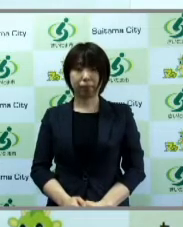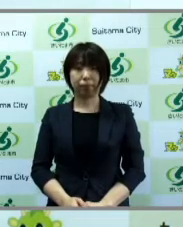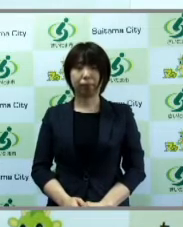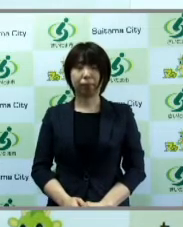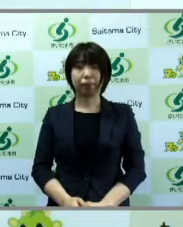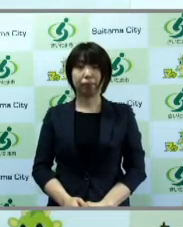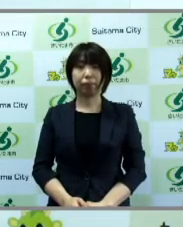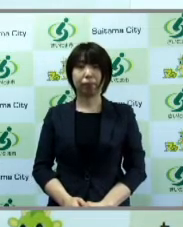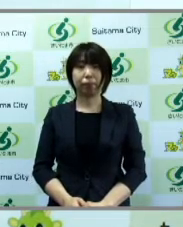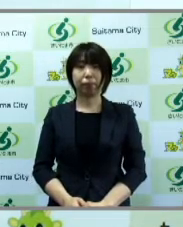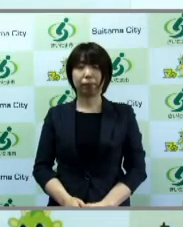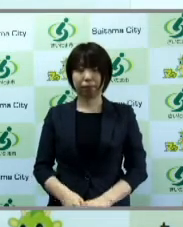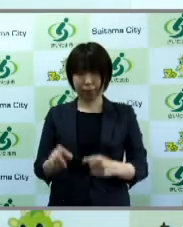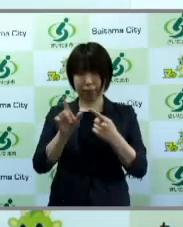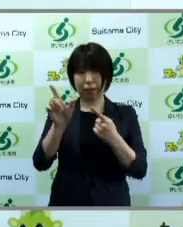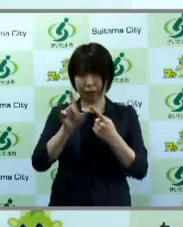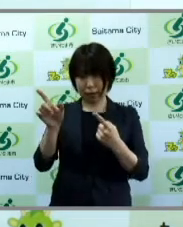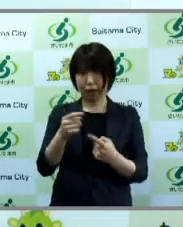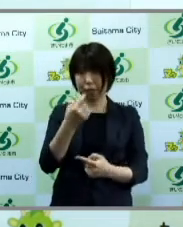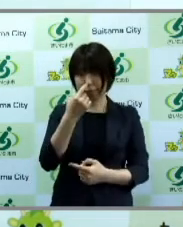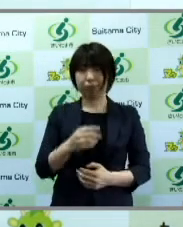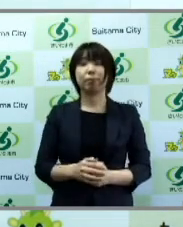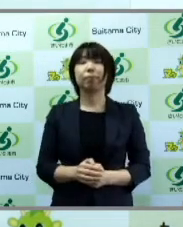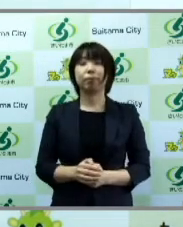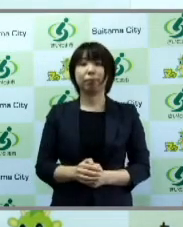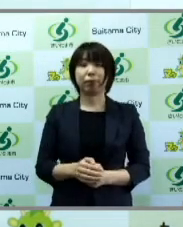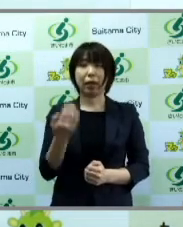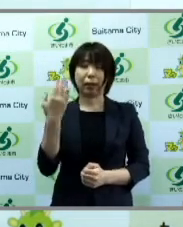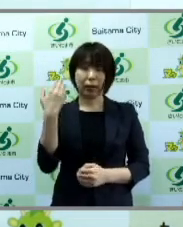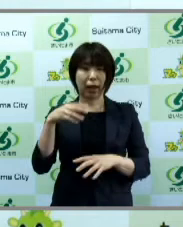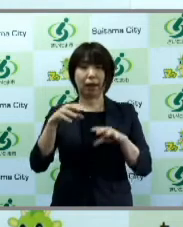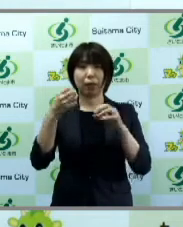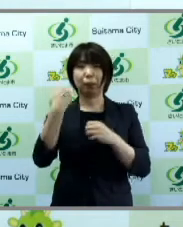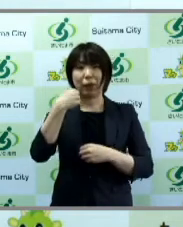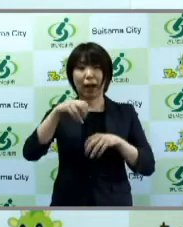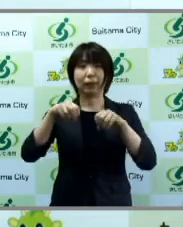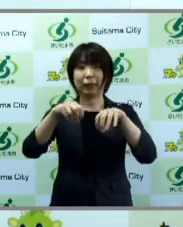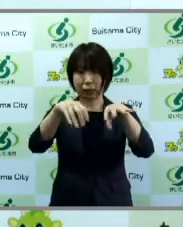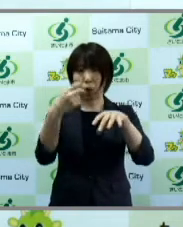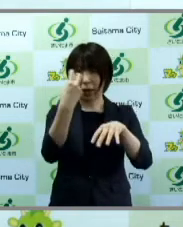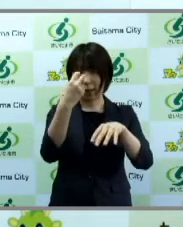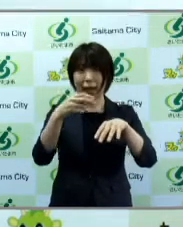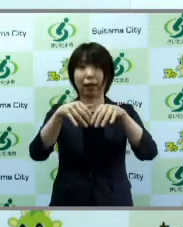すみません、NHK です。先ほどの南銀の検査体制の確認なんですけれども、